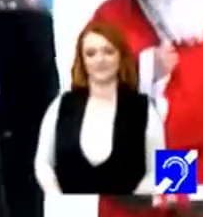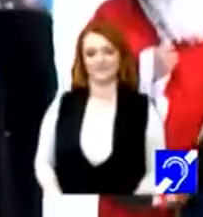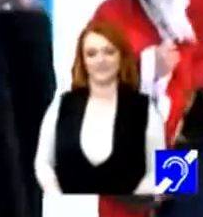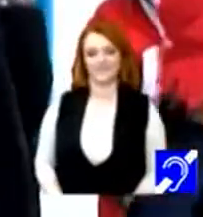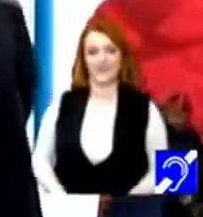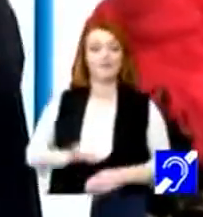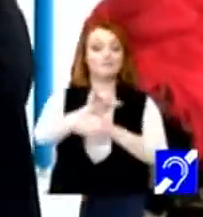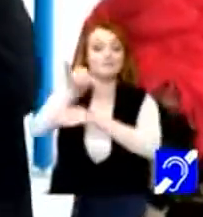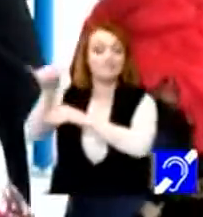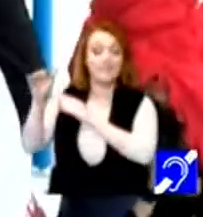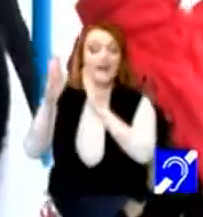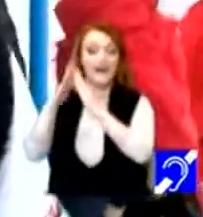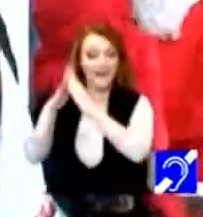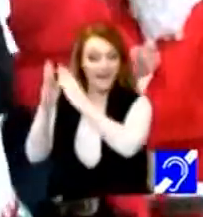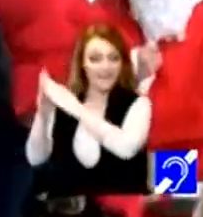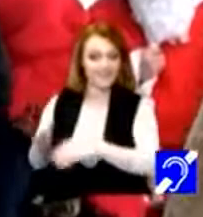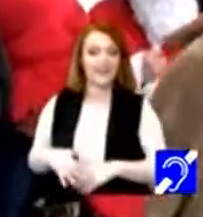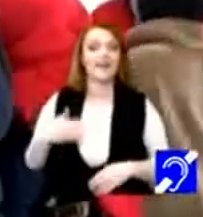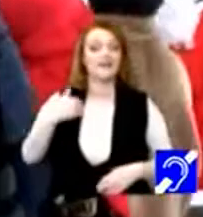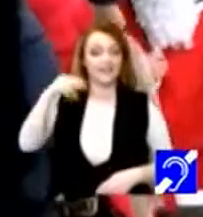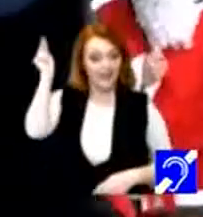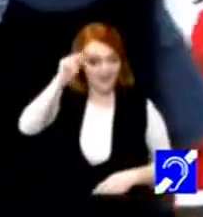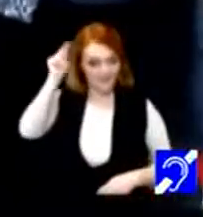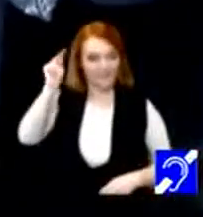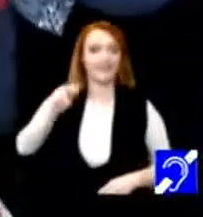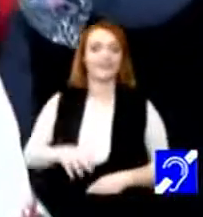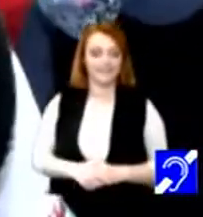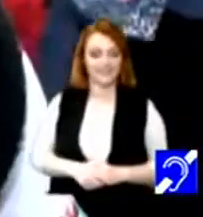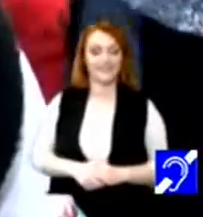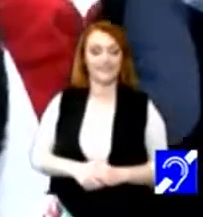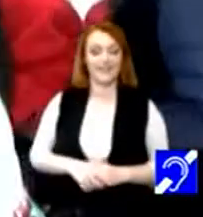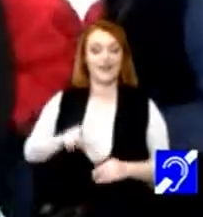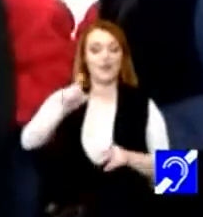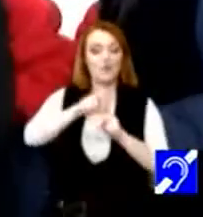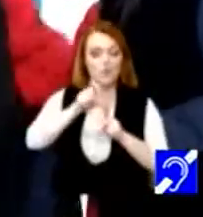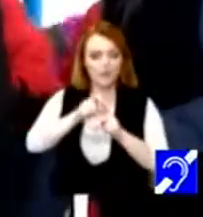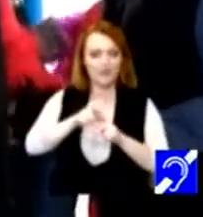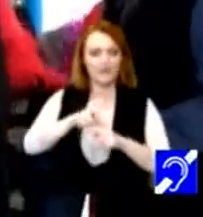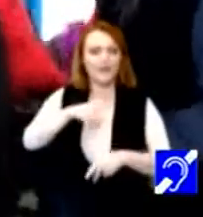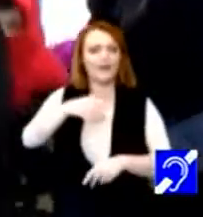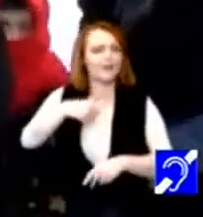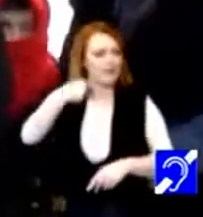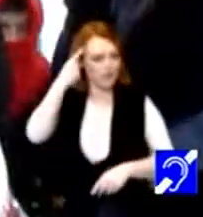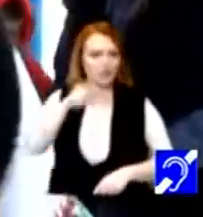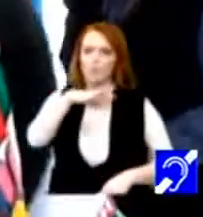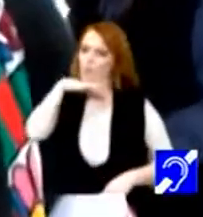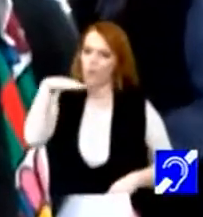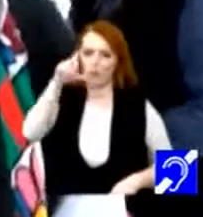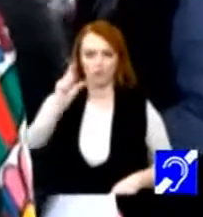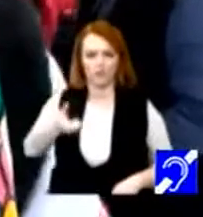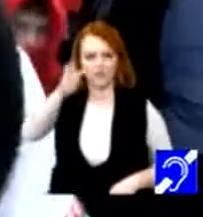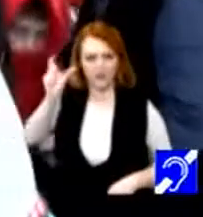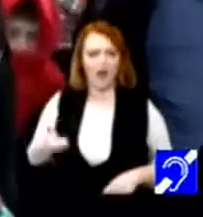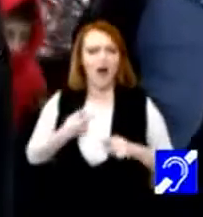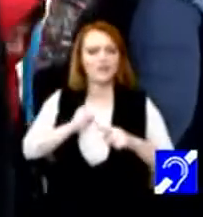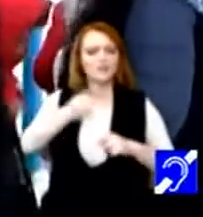Merg cu uratul din casă în casă, am o urătură veche de care o repet de foarte mult timp, știu multe urături. Acesta este un obicei străvechi